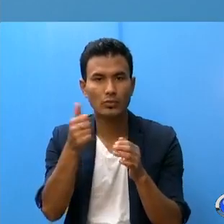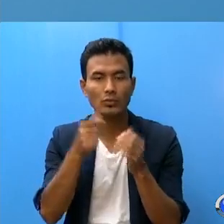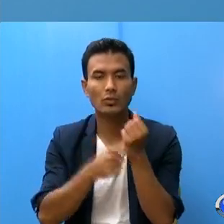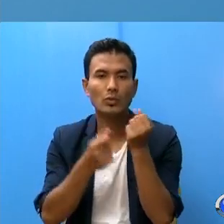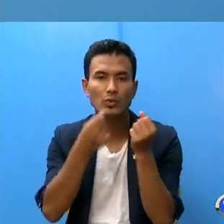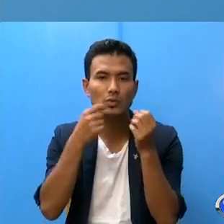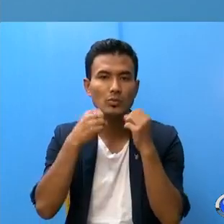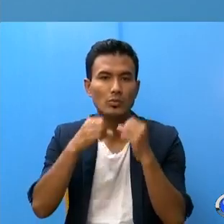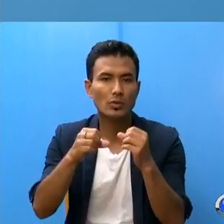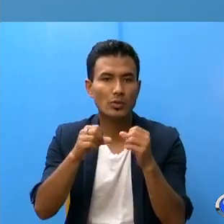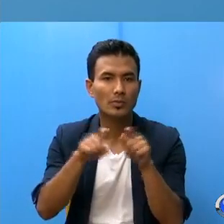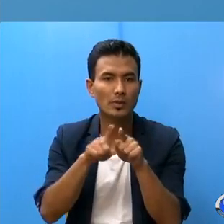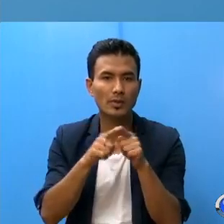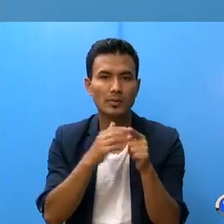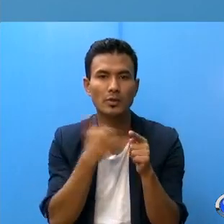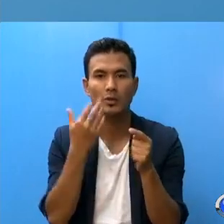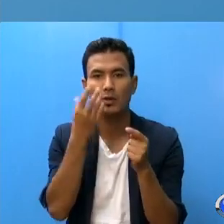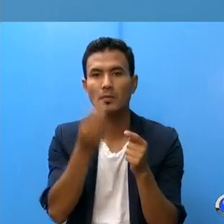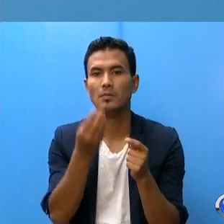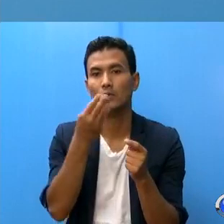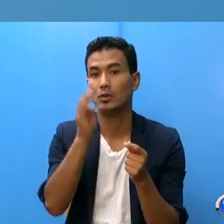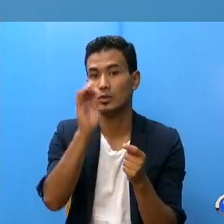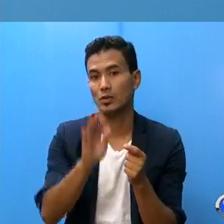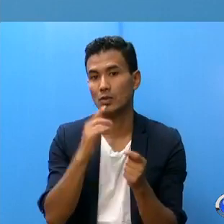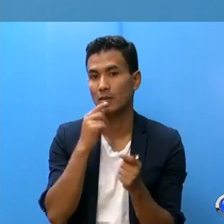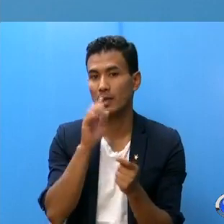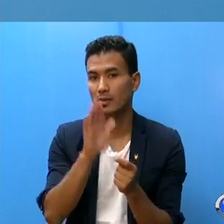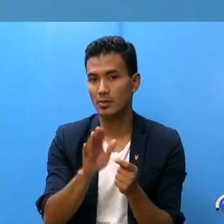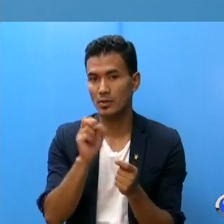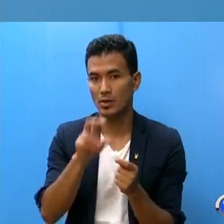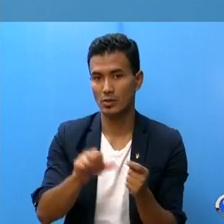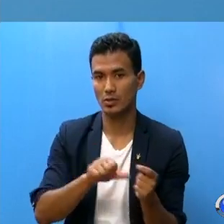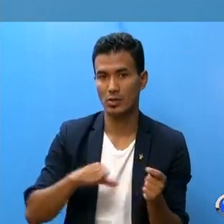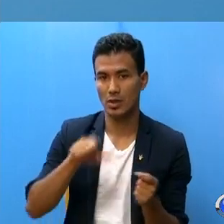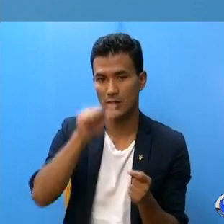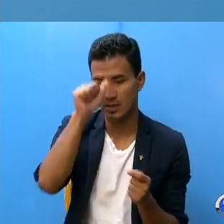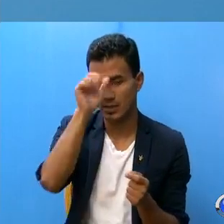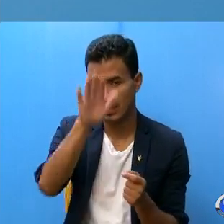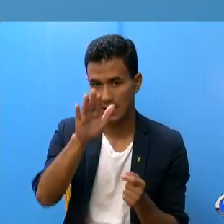यूजगारी वणी जैनता अलगी